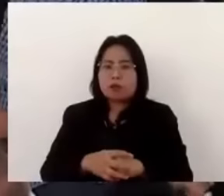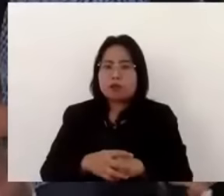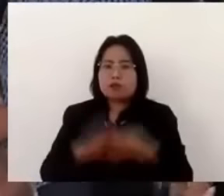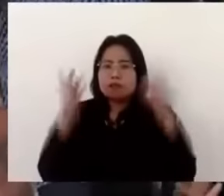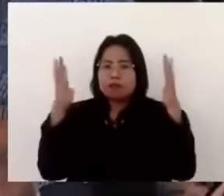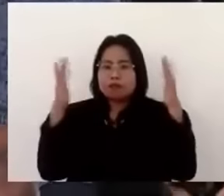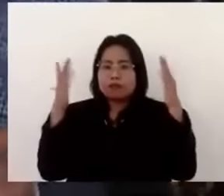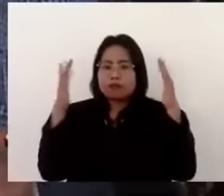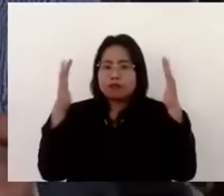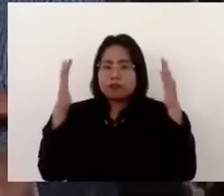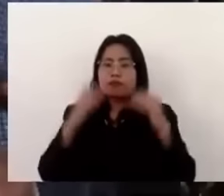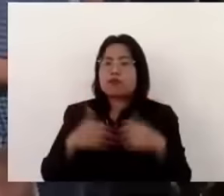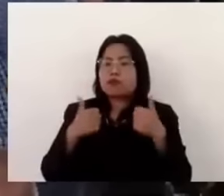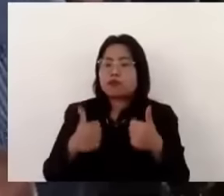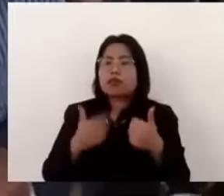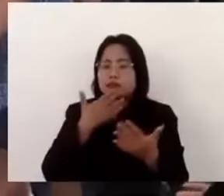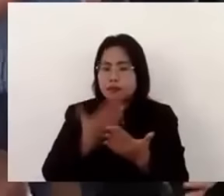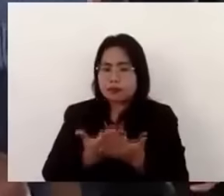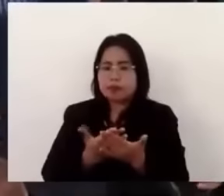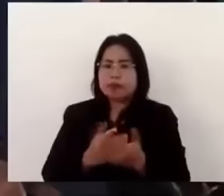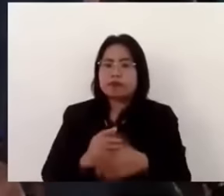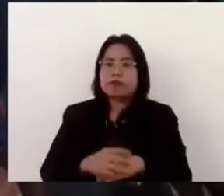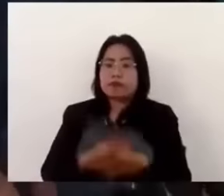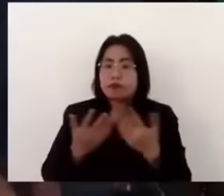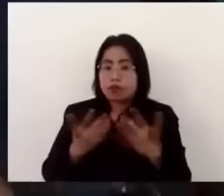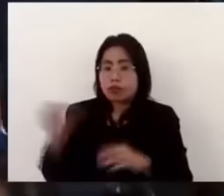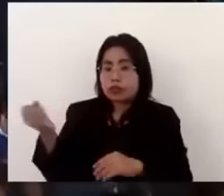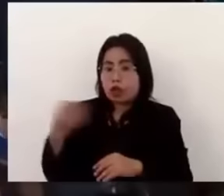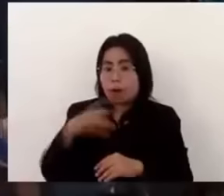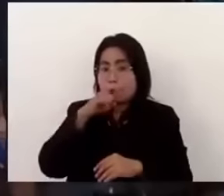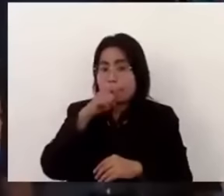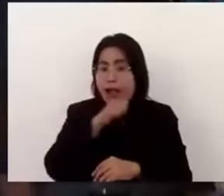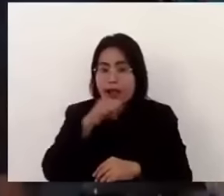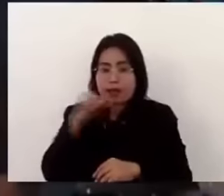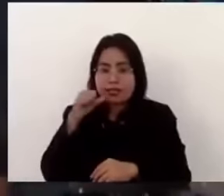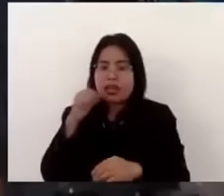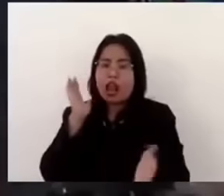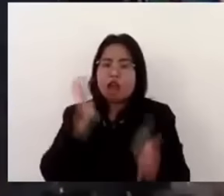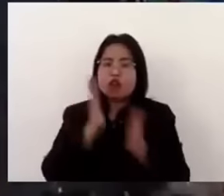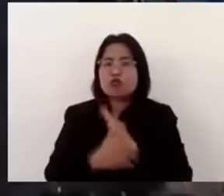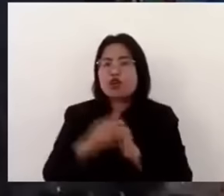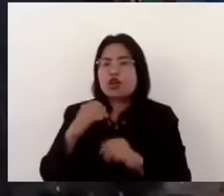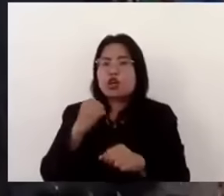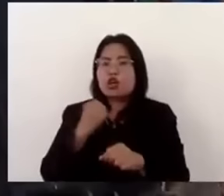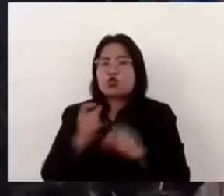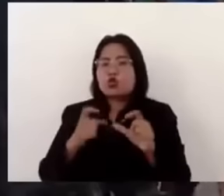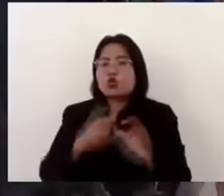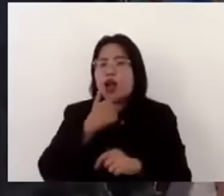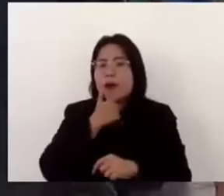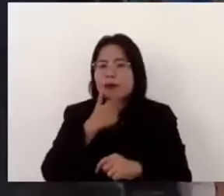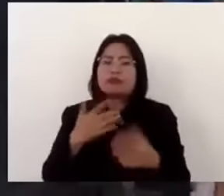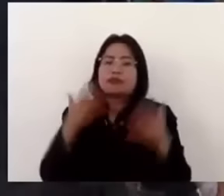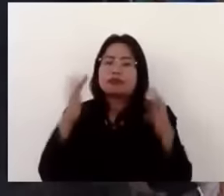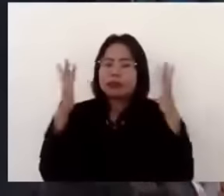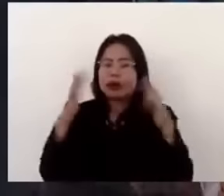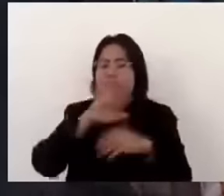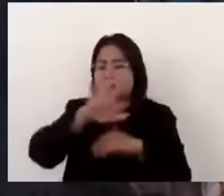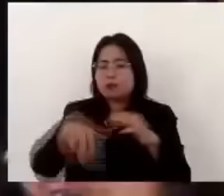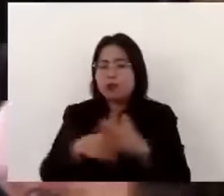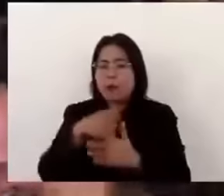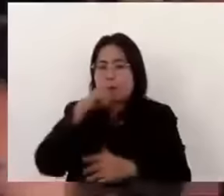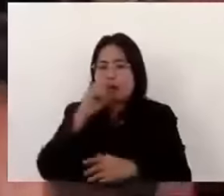kasih baik Terima kasih Mas sudah dijawab juga sama Pak langsung sama Gus juga semuanya Ibu Bapak